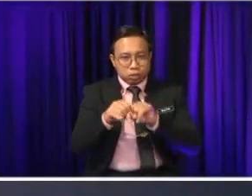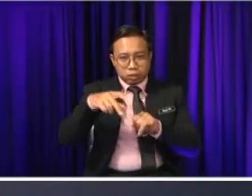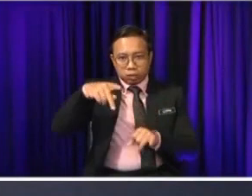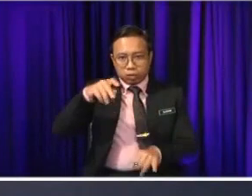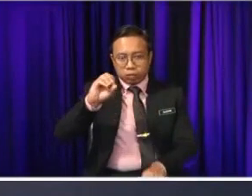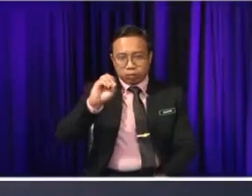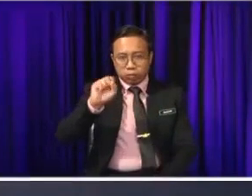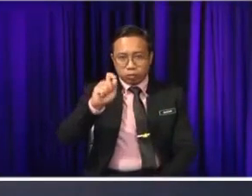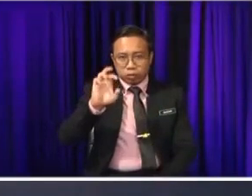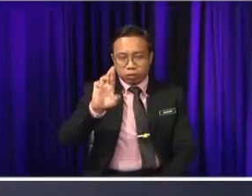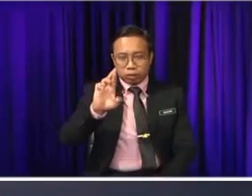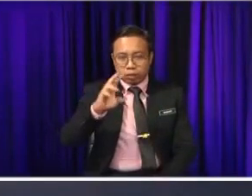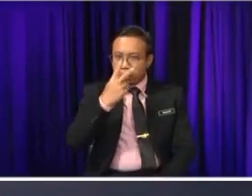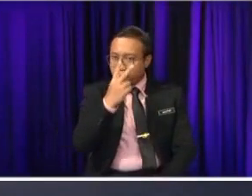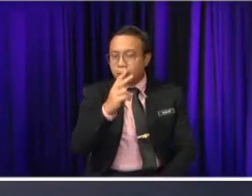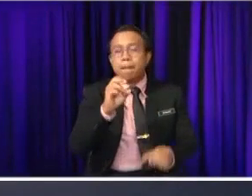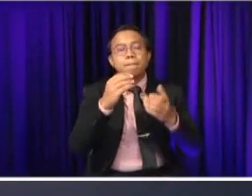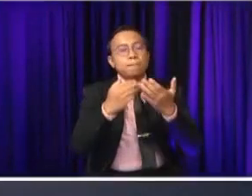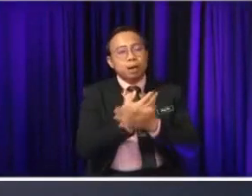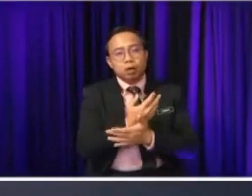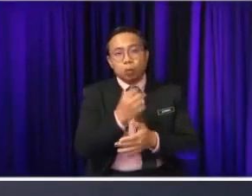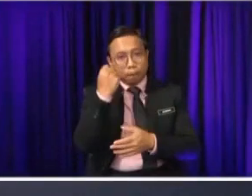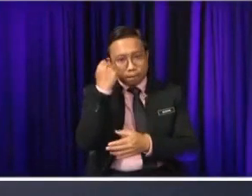nampok baru orang paham tapi